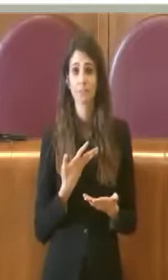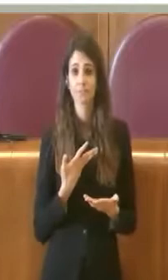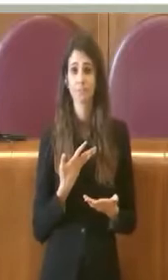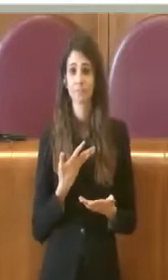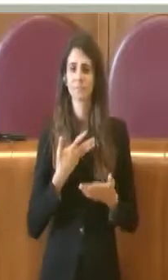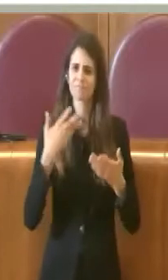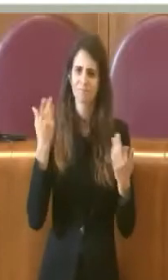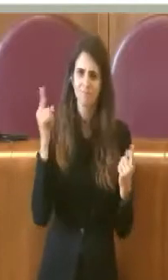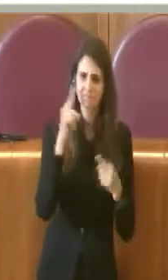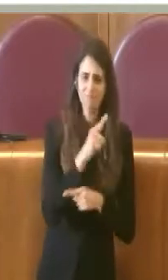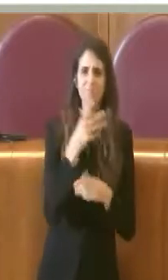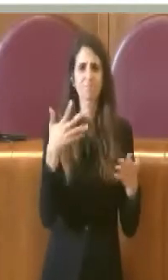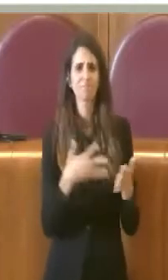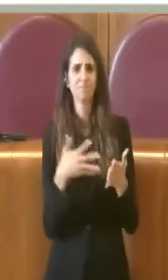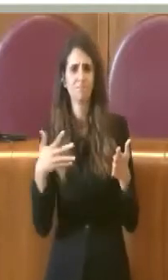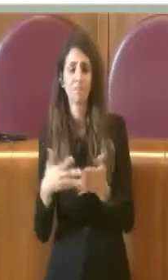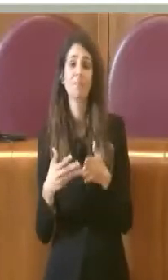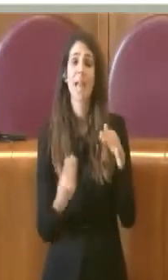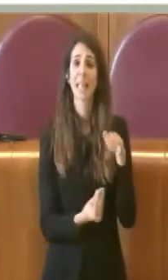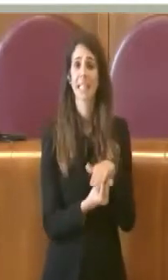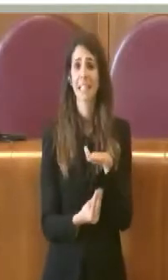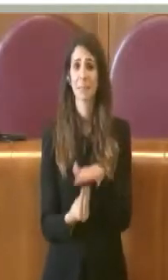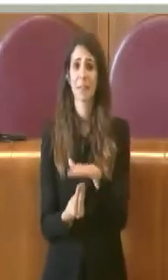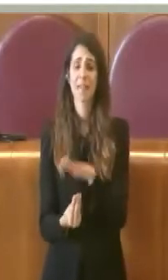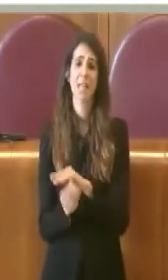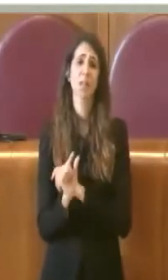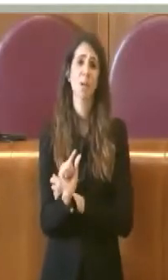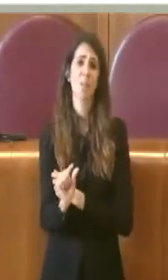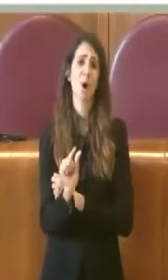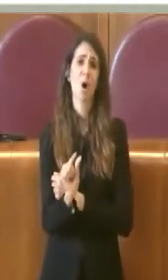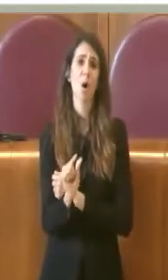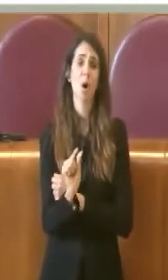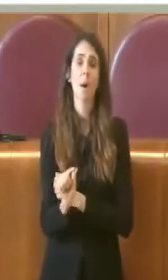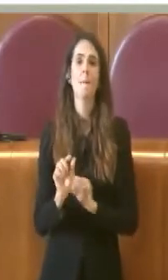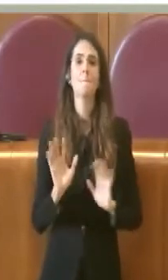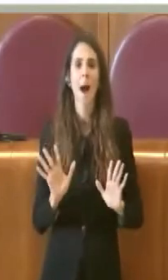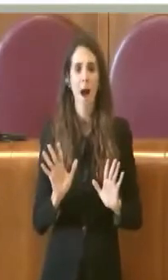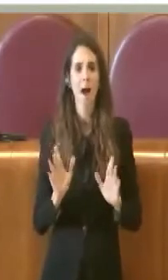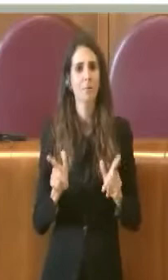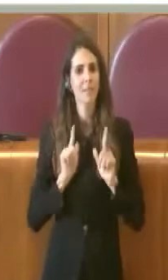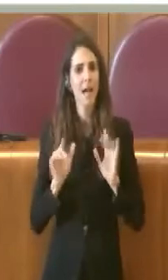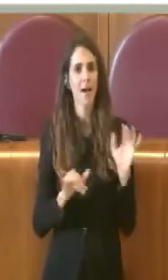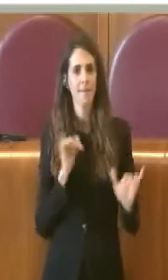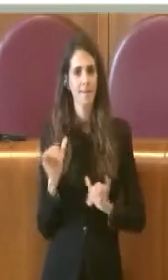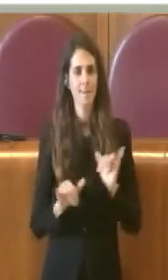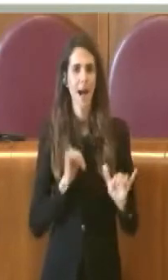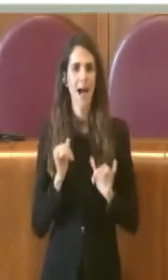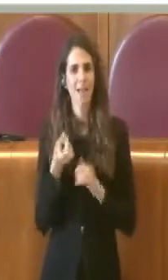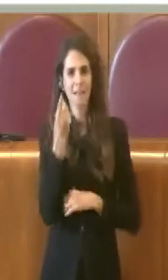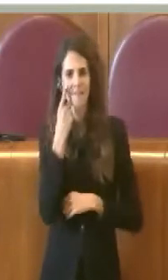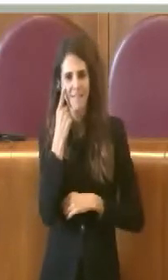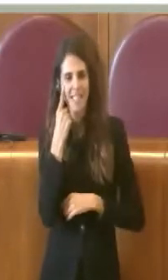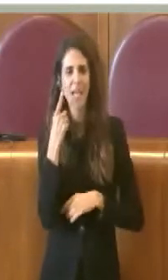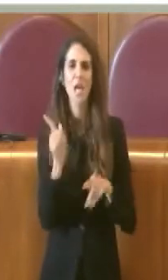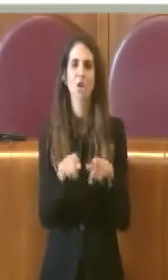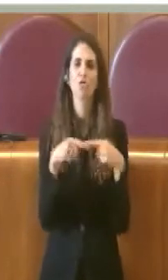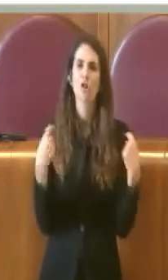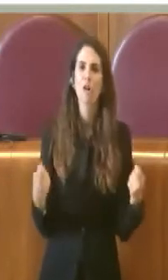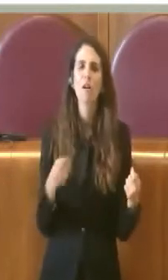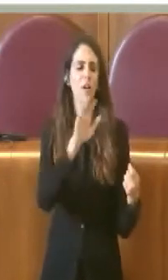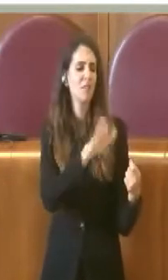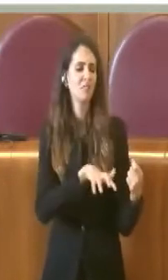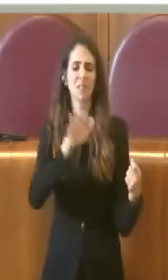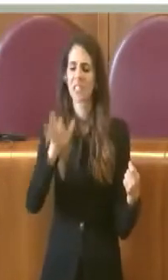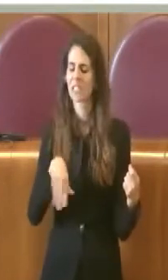situazioni difficili con un personale sicuramente scarno. Però fa male, fa veramente male leggere articoli di giornale con